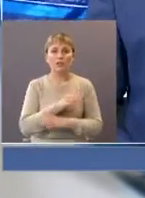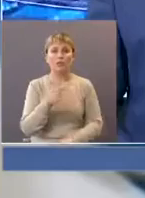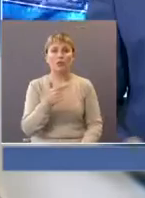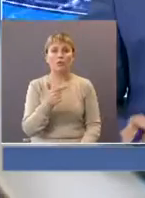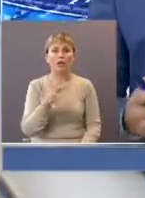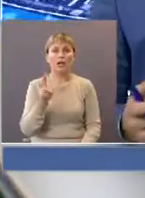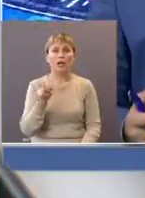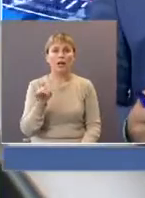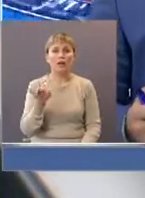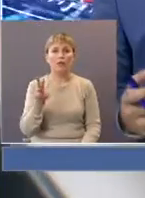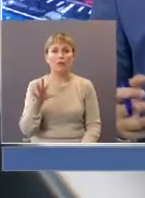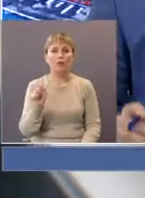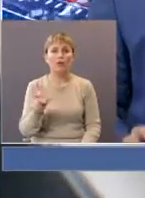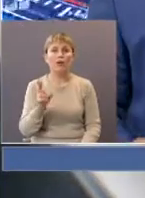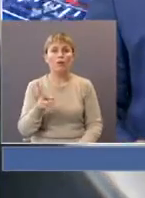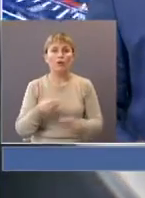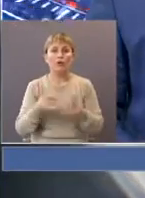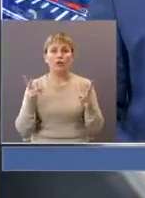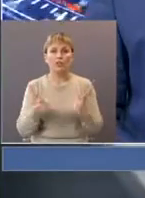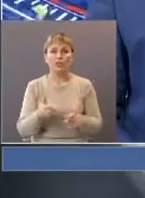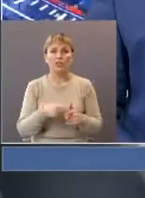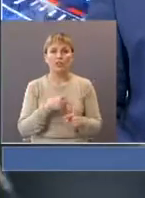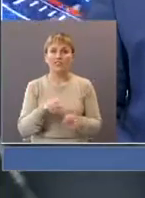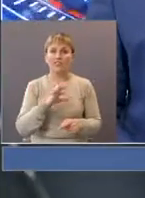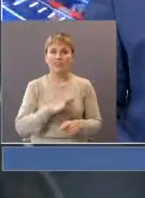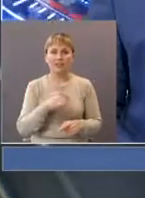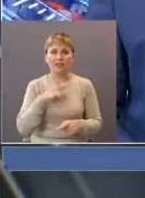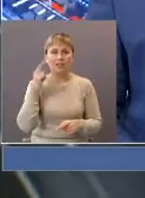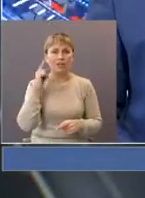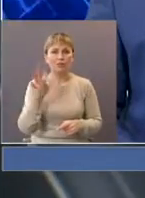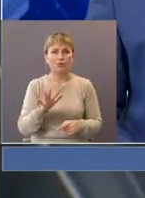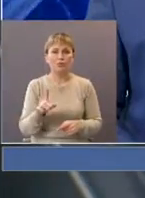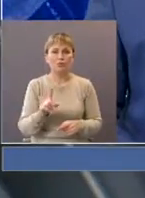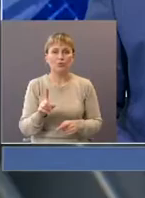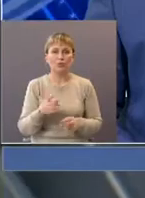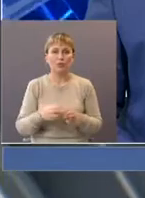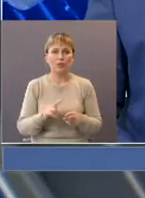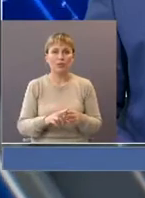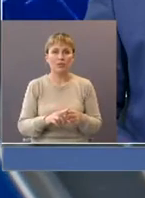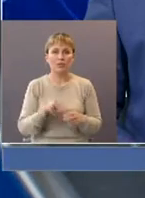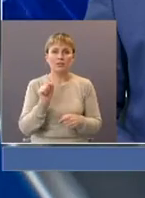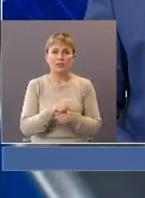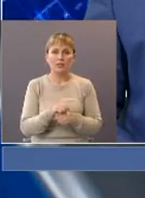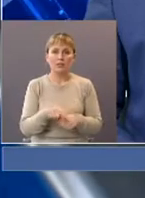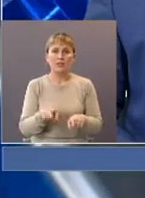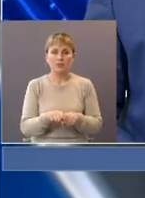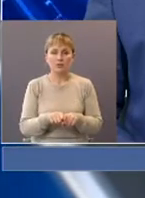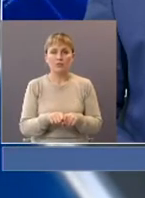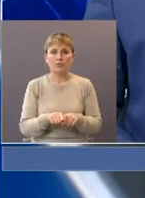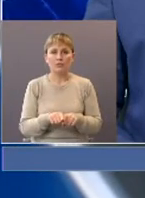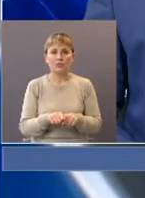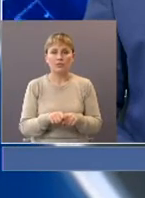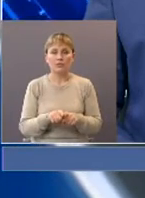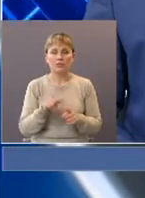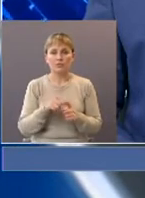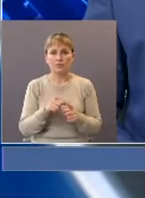Каримовой. Кому это нужно или выгодно, как вы считаете? Я не думаю, то, что авторами либо заказчиками подобного рода